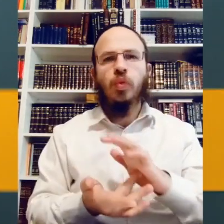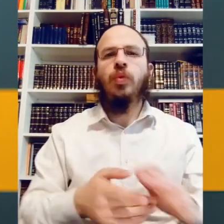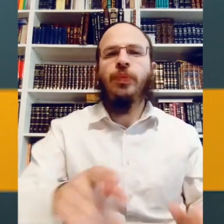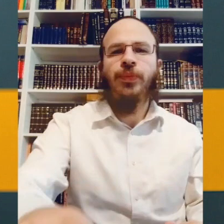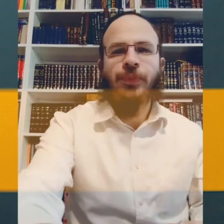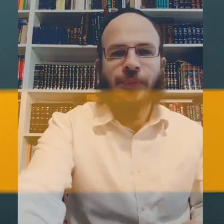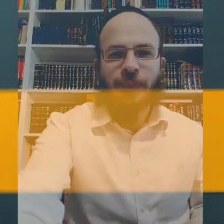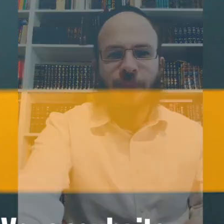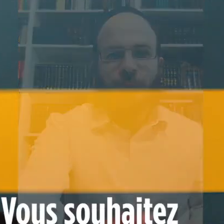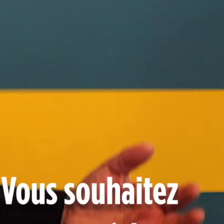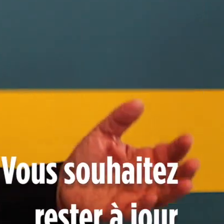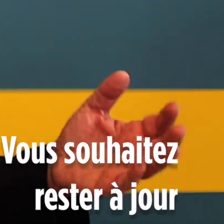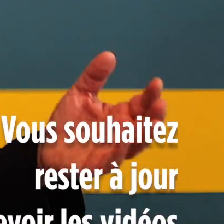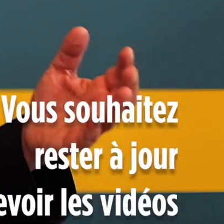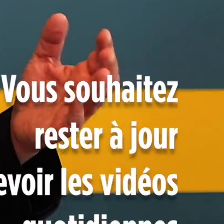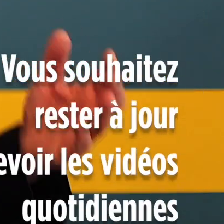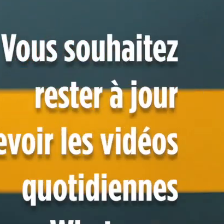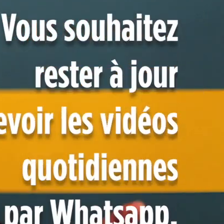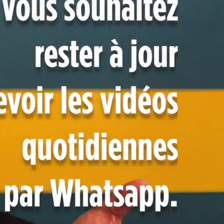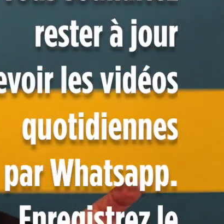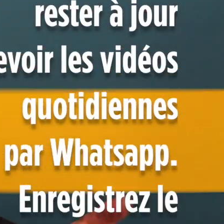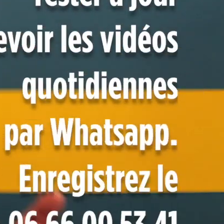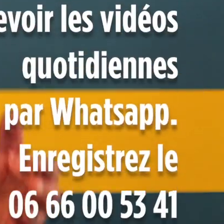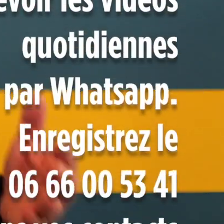y participer, et puisque nous en avons le